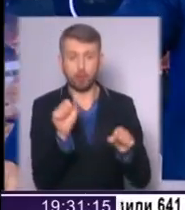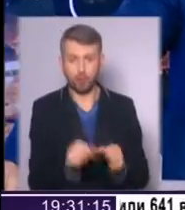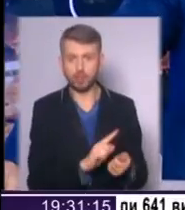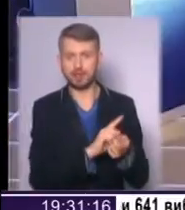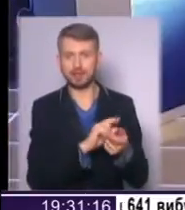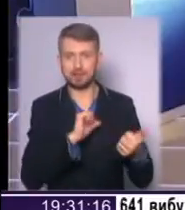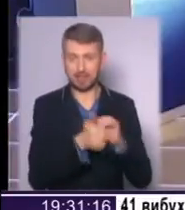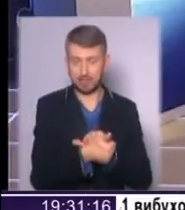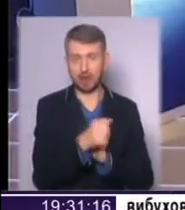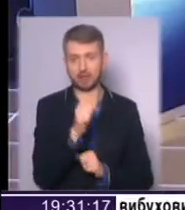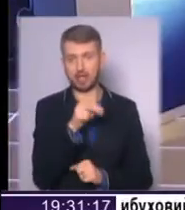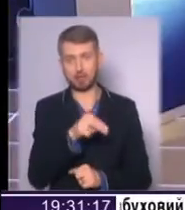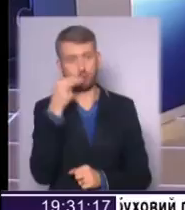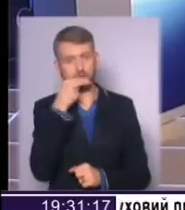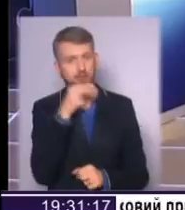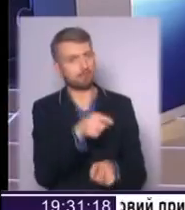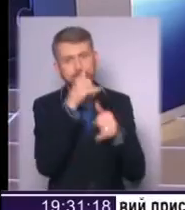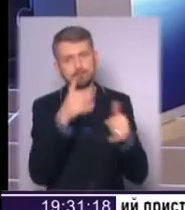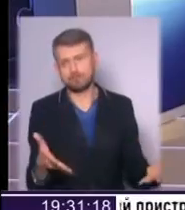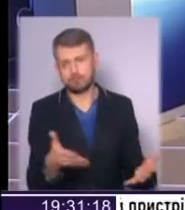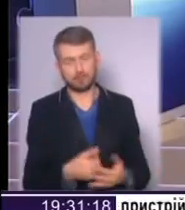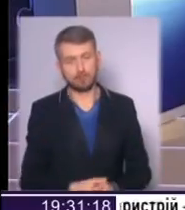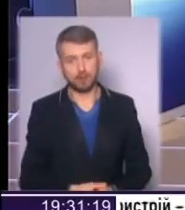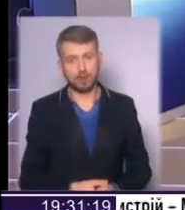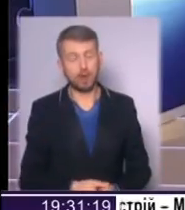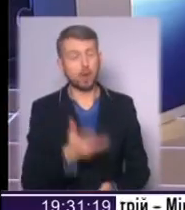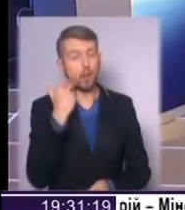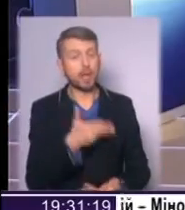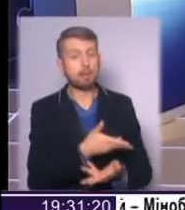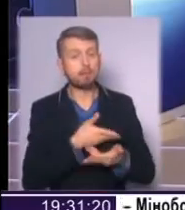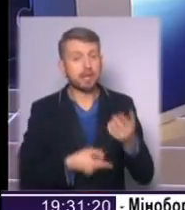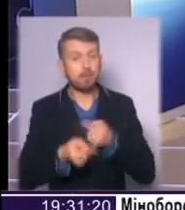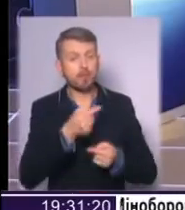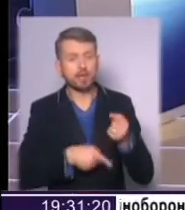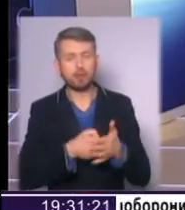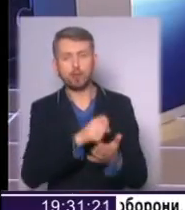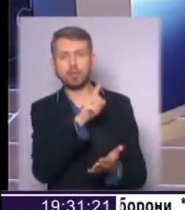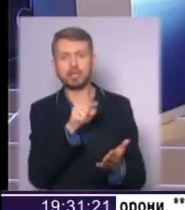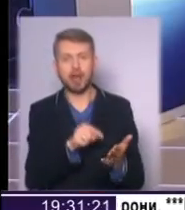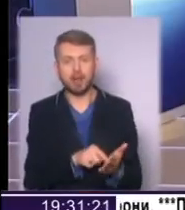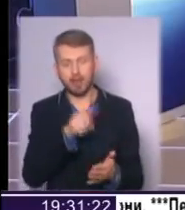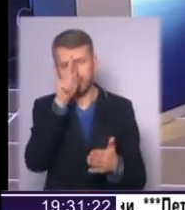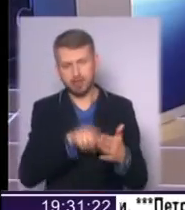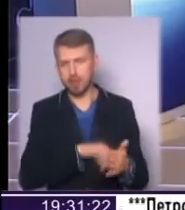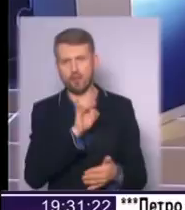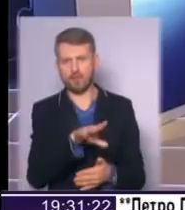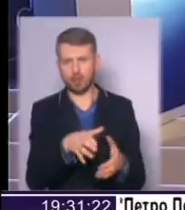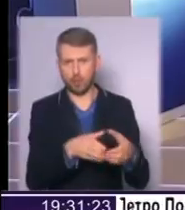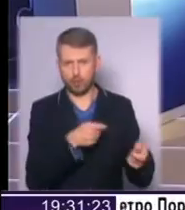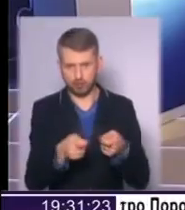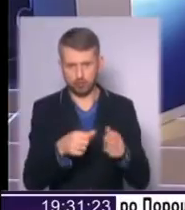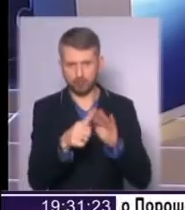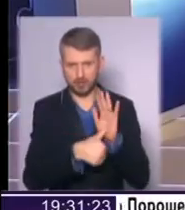Арсенія Петровича Яценюка. От, коли ми повертаємося до питання недовіри уряду, пам'ятаєте, 16 лютого,